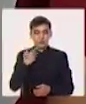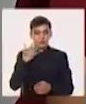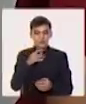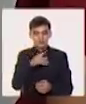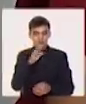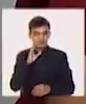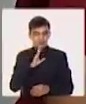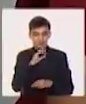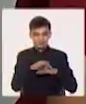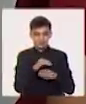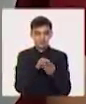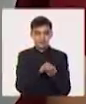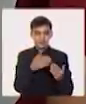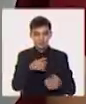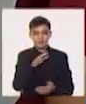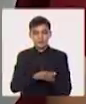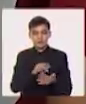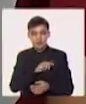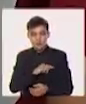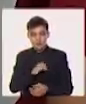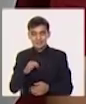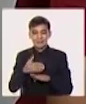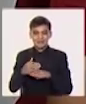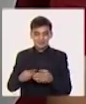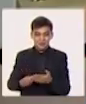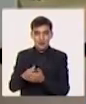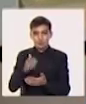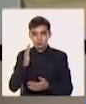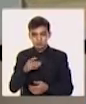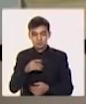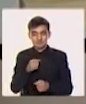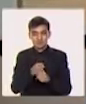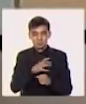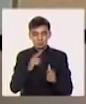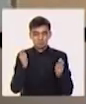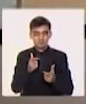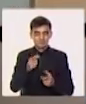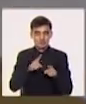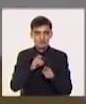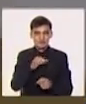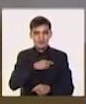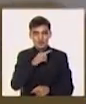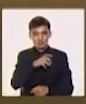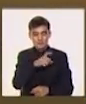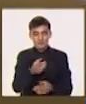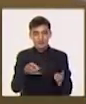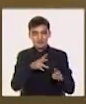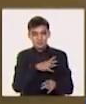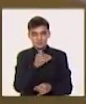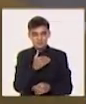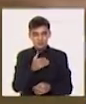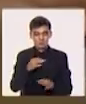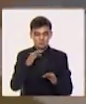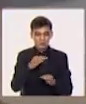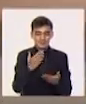кейін қайтадан жұмыс деп, кредитімді төлеймін деп бұл сөйтті. Заңгер Гүлмира Қарасай, қайтыс болған адамның артында мұрасы,